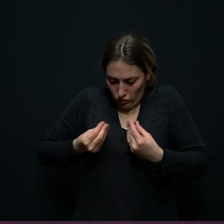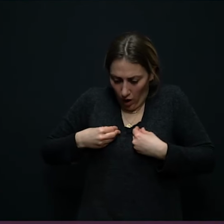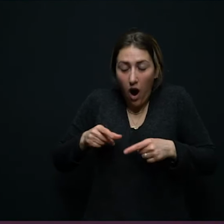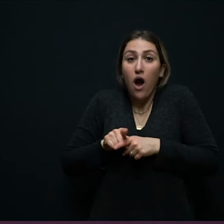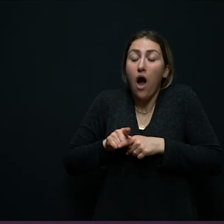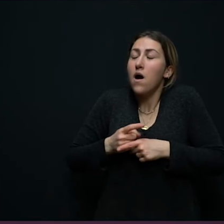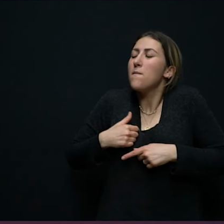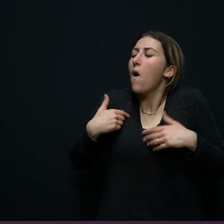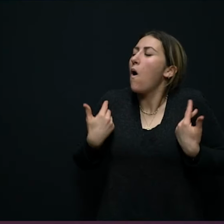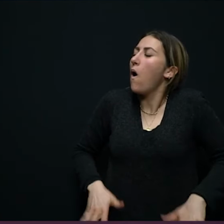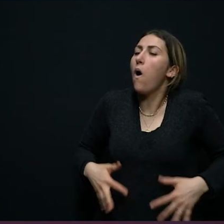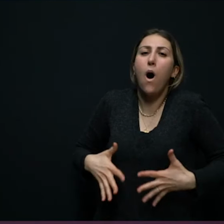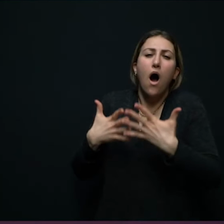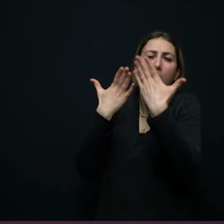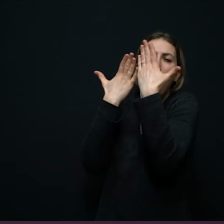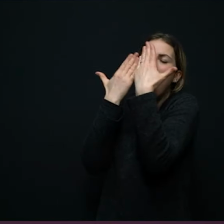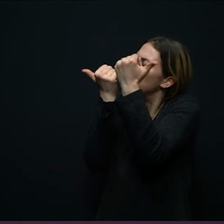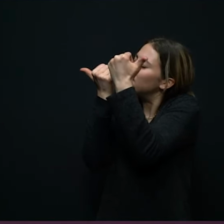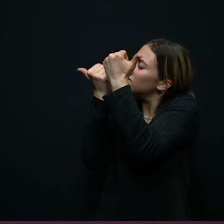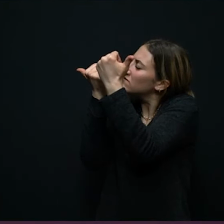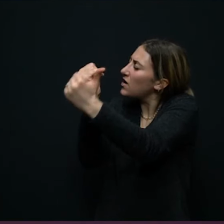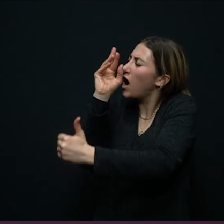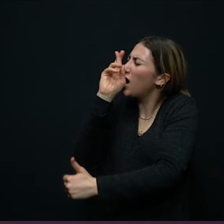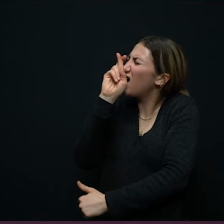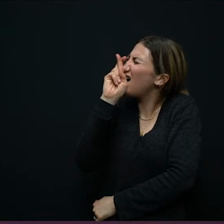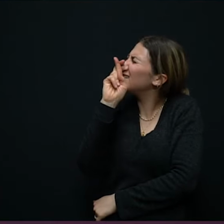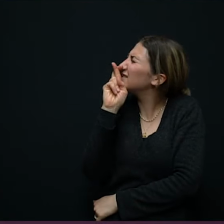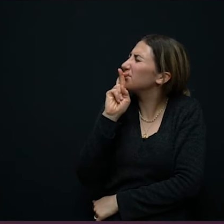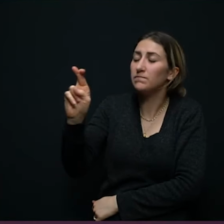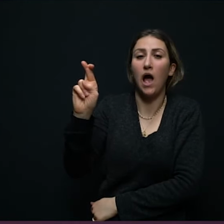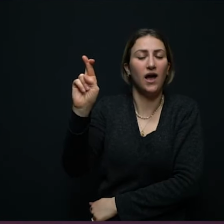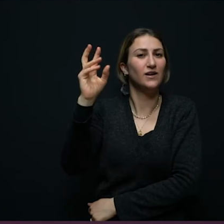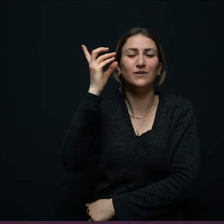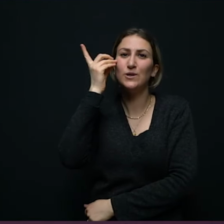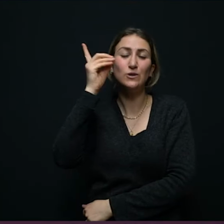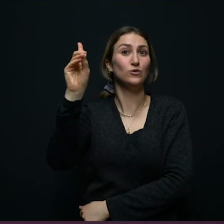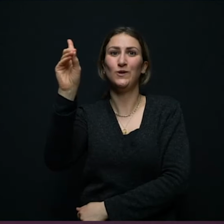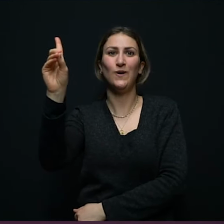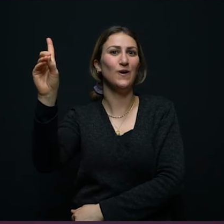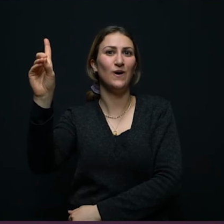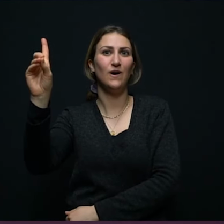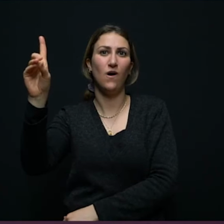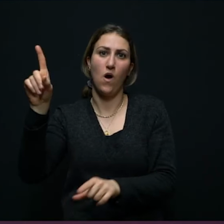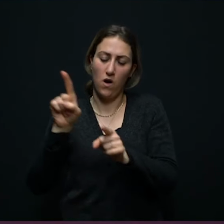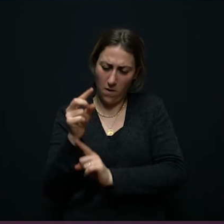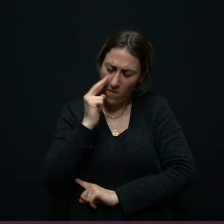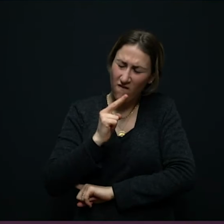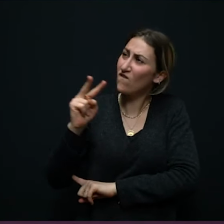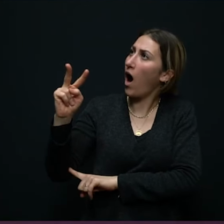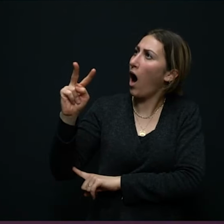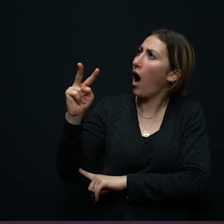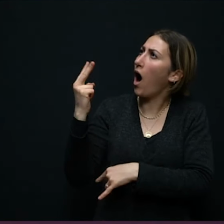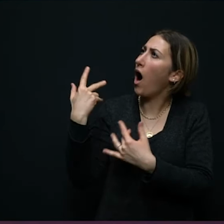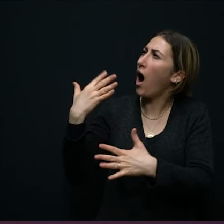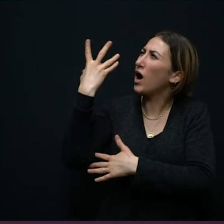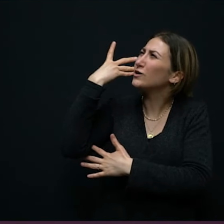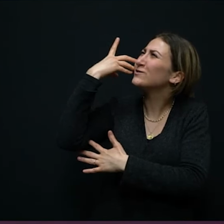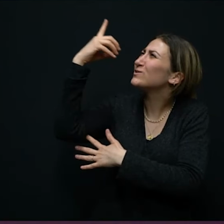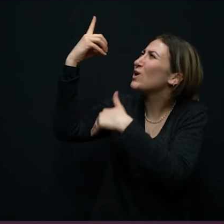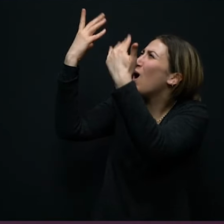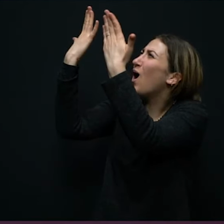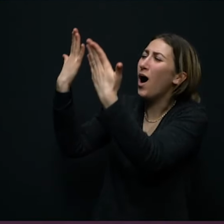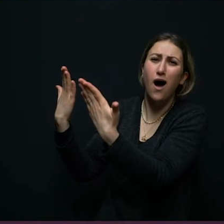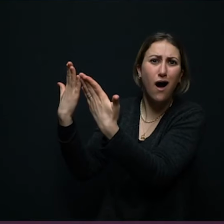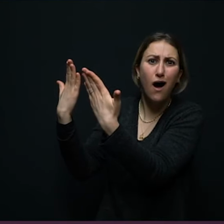respectueuse on se rend compte de la grandeur de dieu et surtout on prend conscience de notre finitude